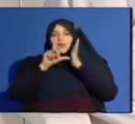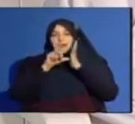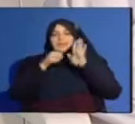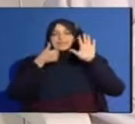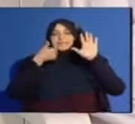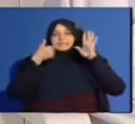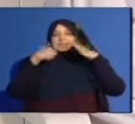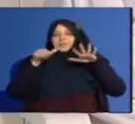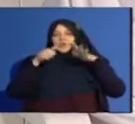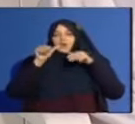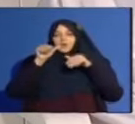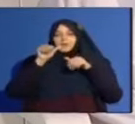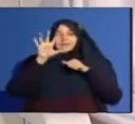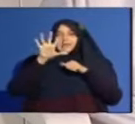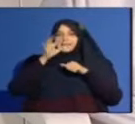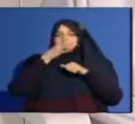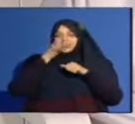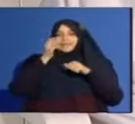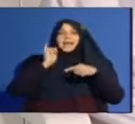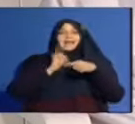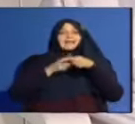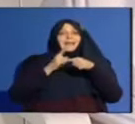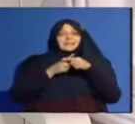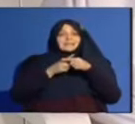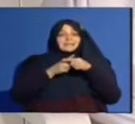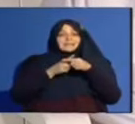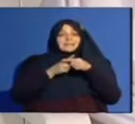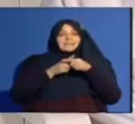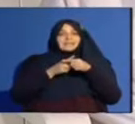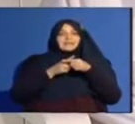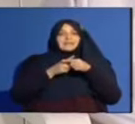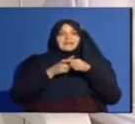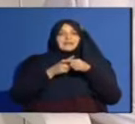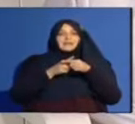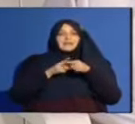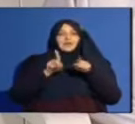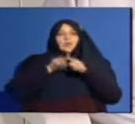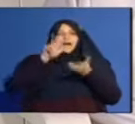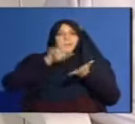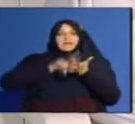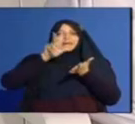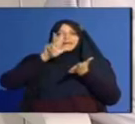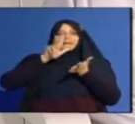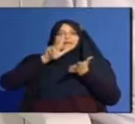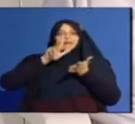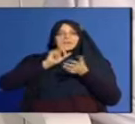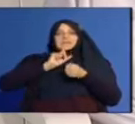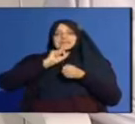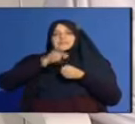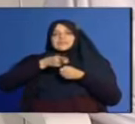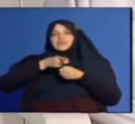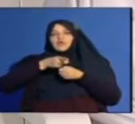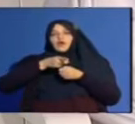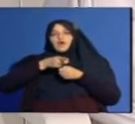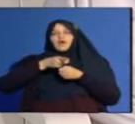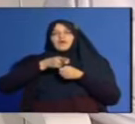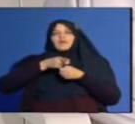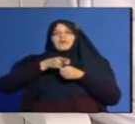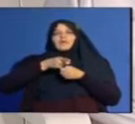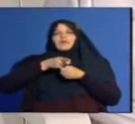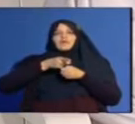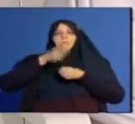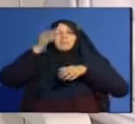عبد السلام تمنع تنفيذ الأحكام والقرارات والأوامر الصادرة